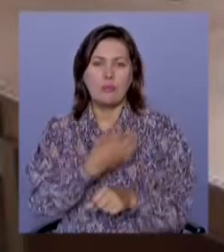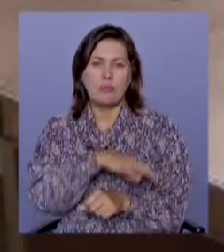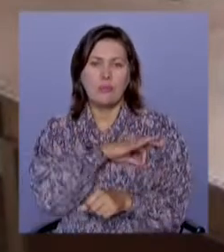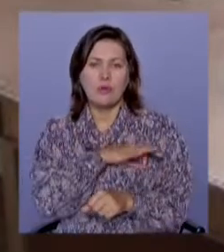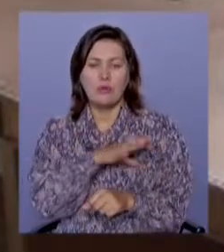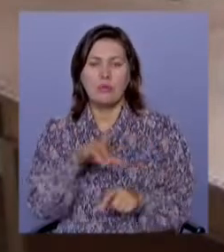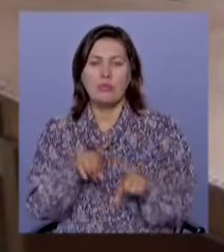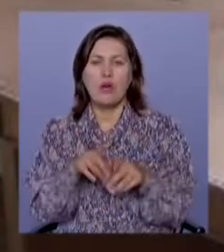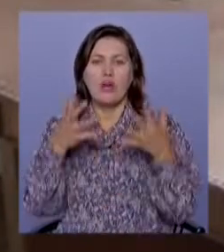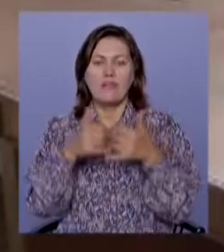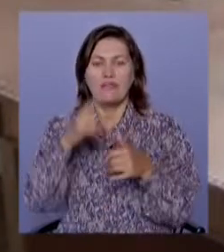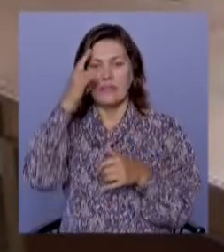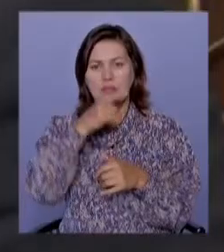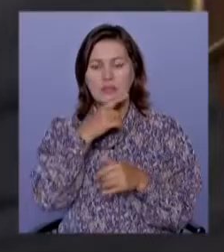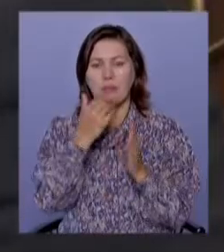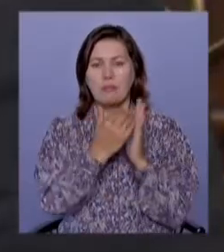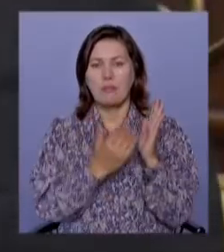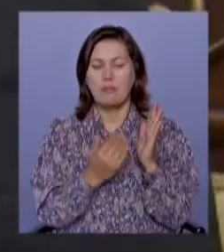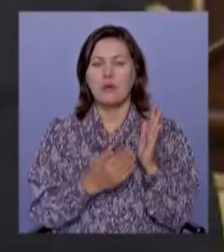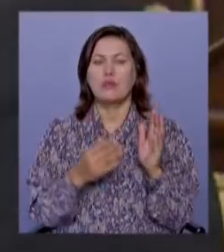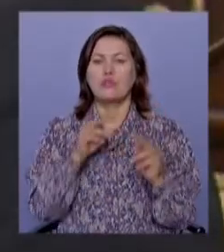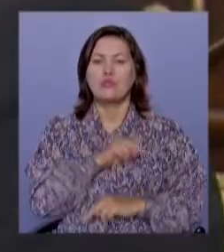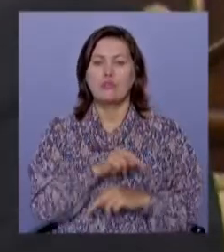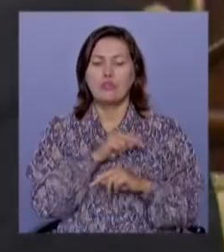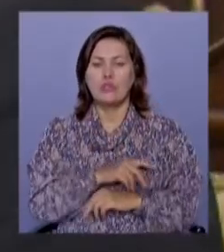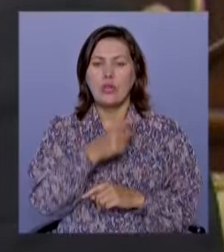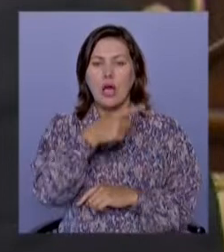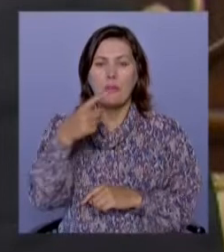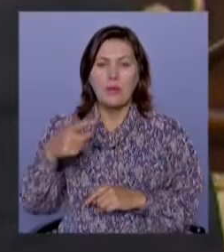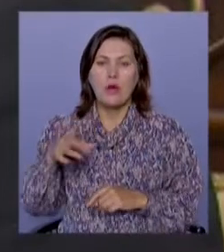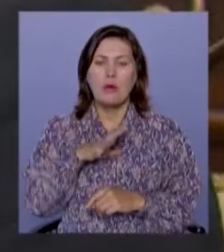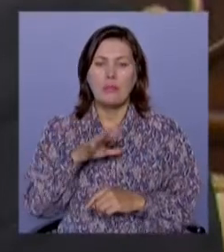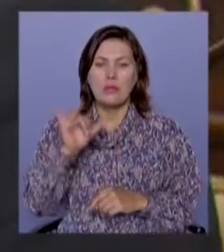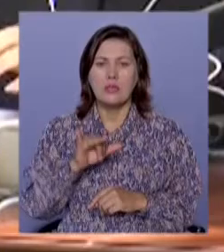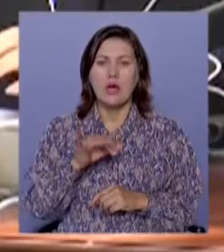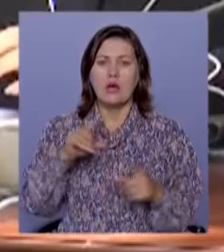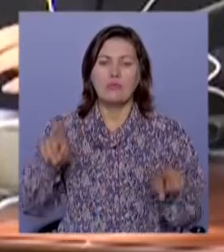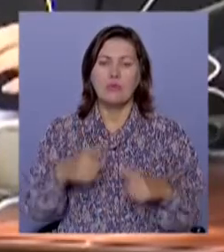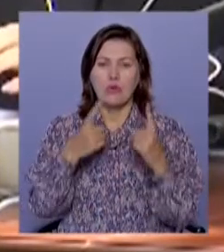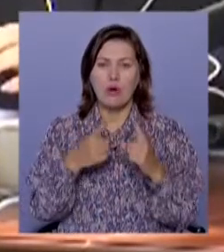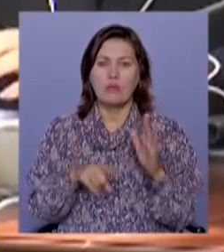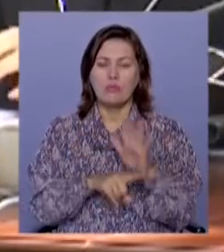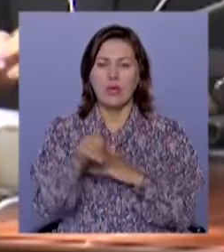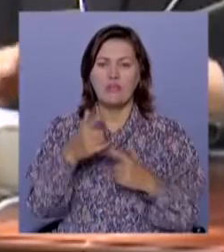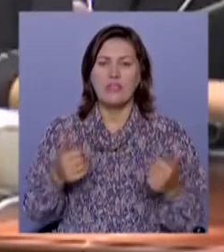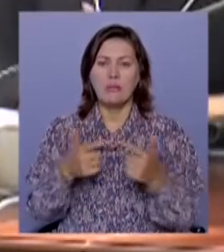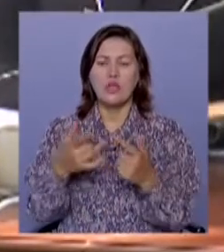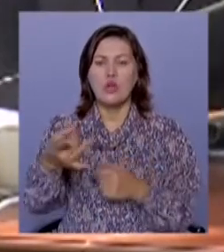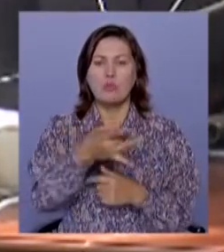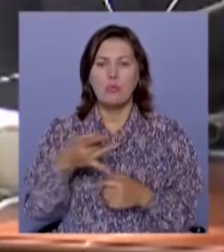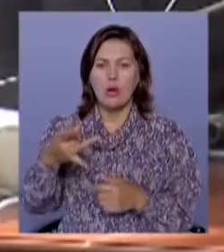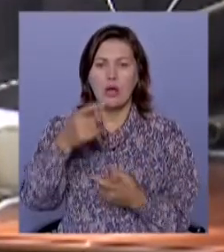айтылды. Цифрлы Қазақстан бағдарламасы шеңберінде жұмысты заманауи ету мен жаңғыртуға бет бұрған ведомство республика